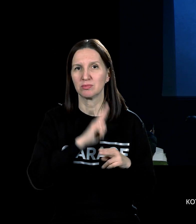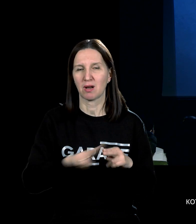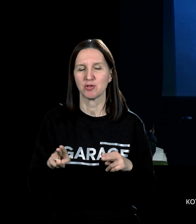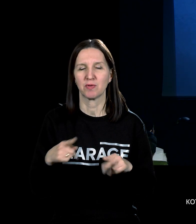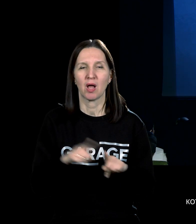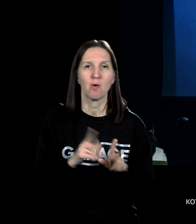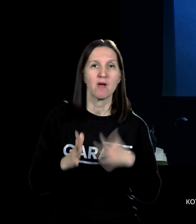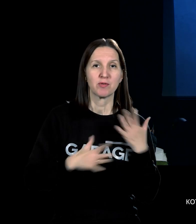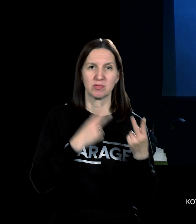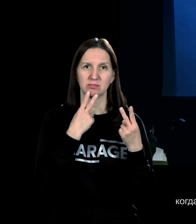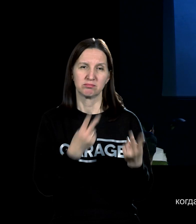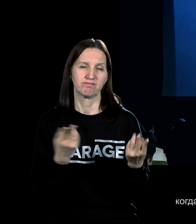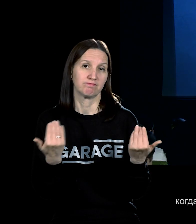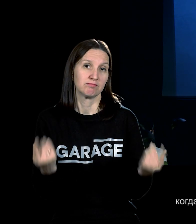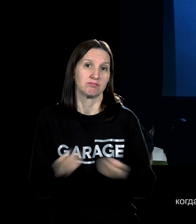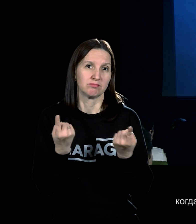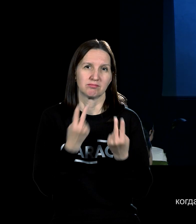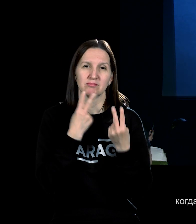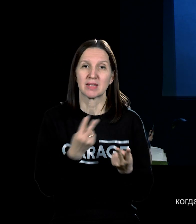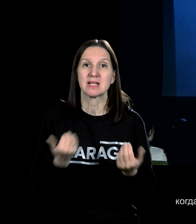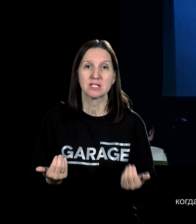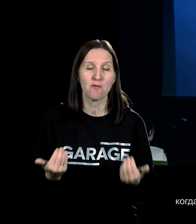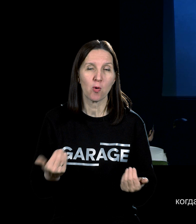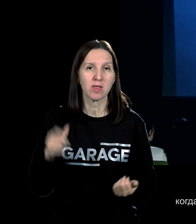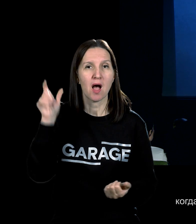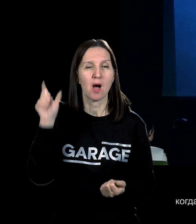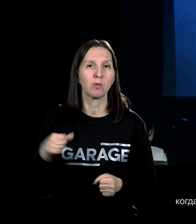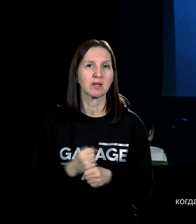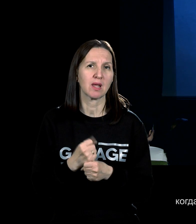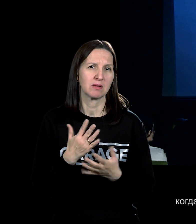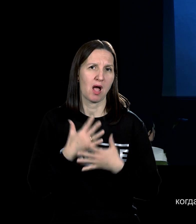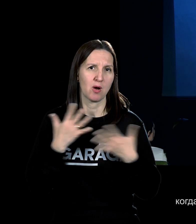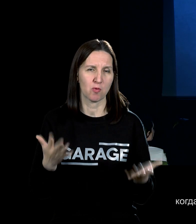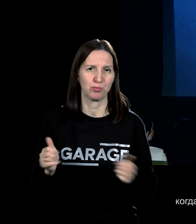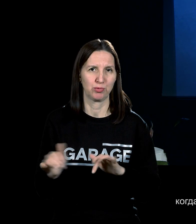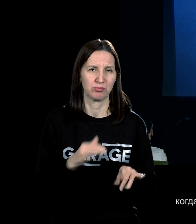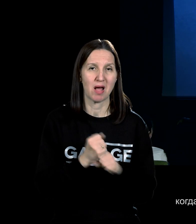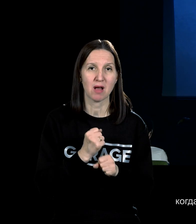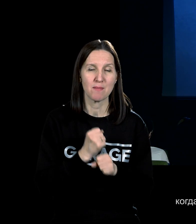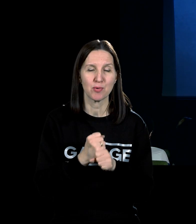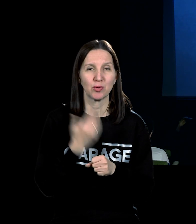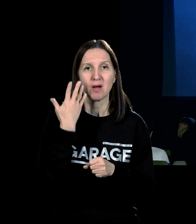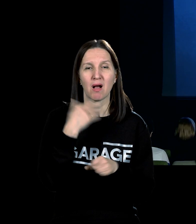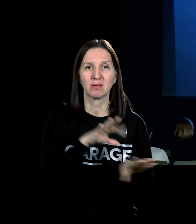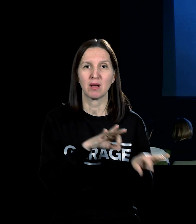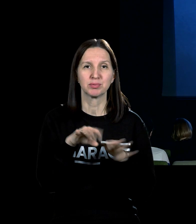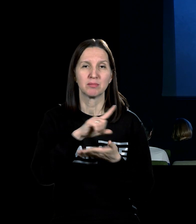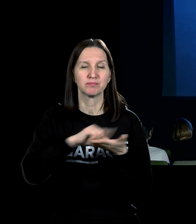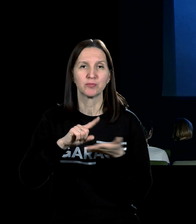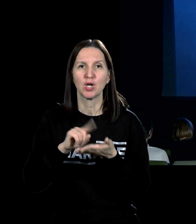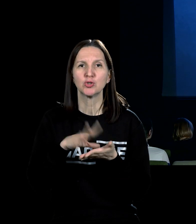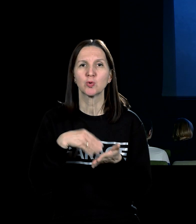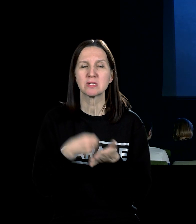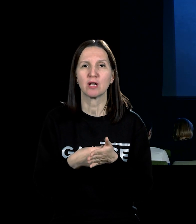менее эйфорически выглядит сегодня. И он делает огромную работу, когда он перерисовывает, что значит